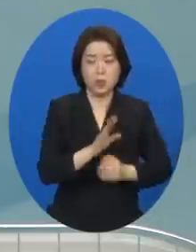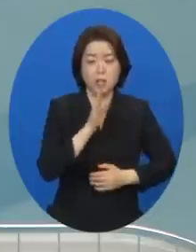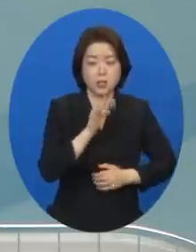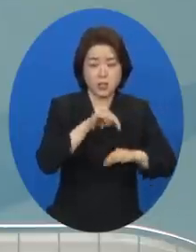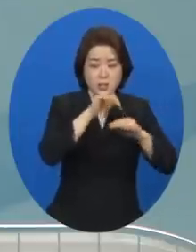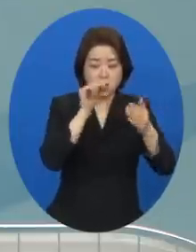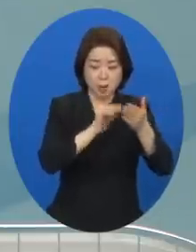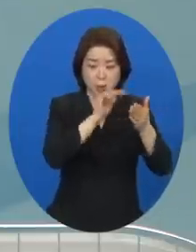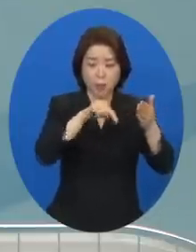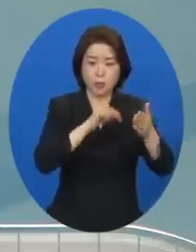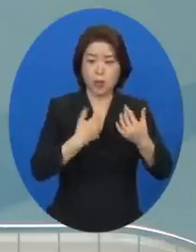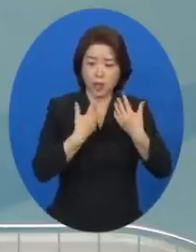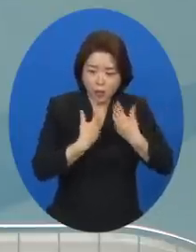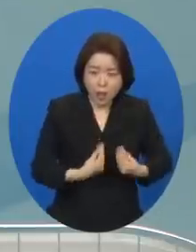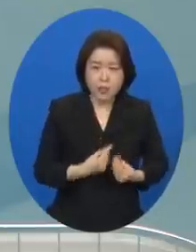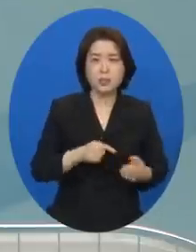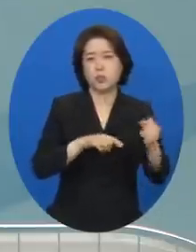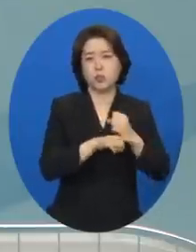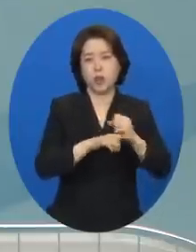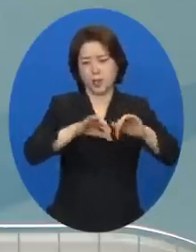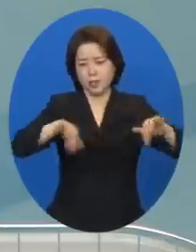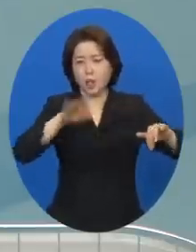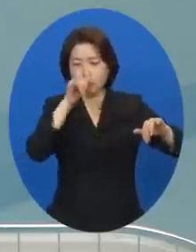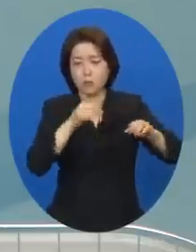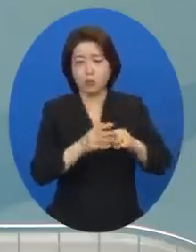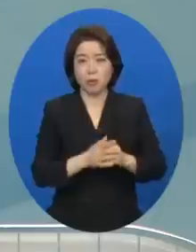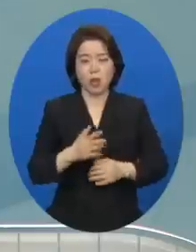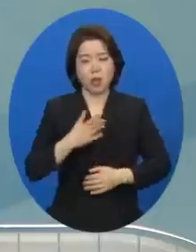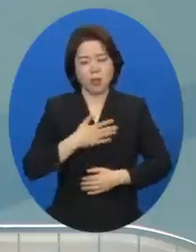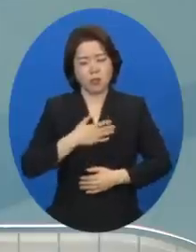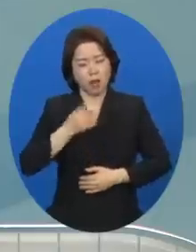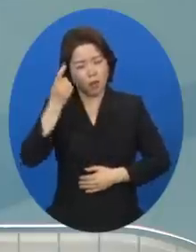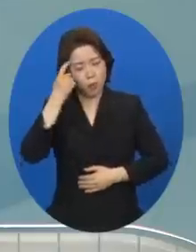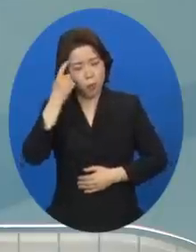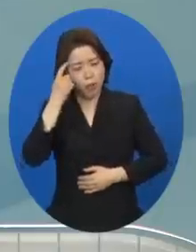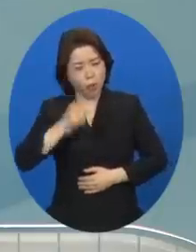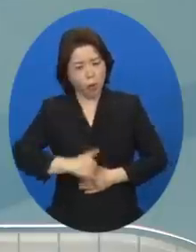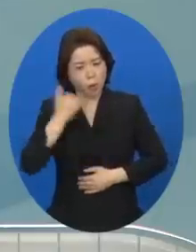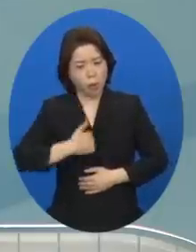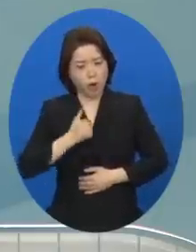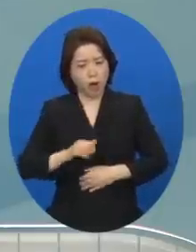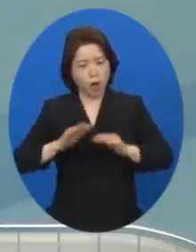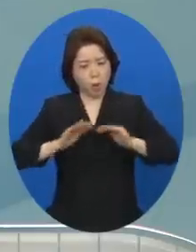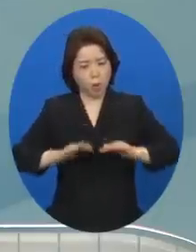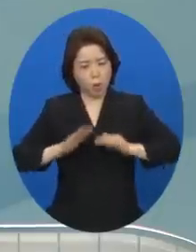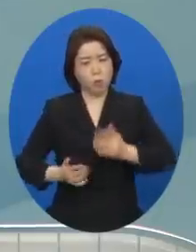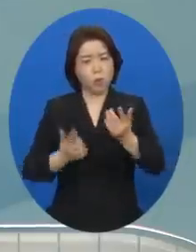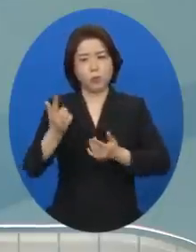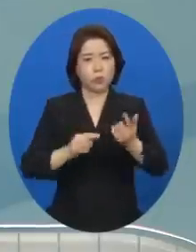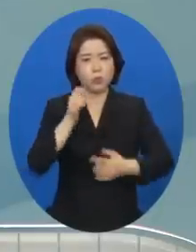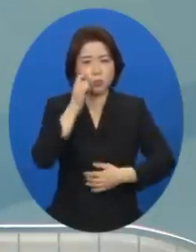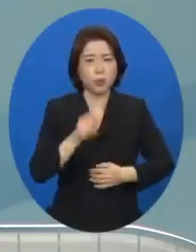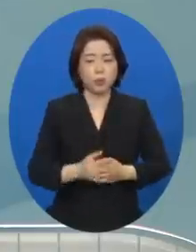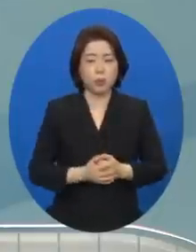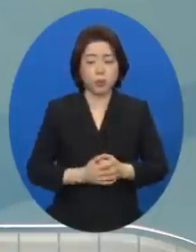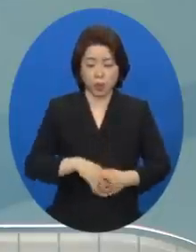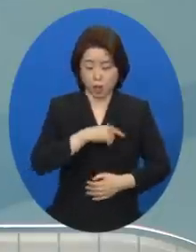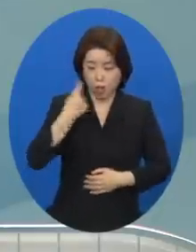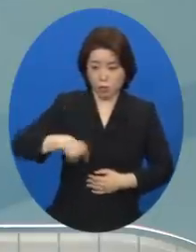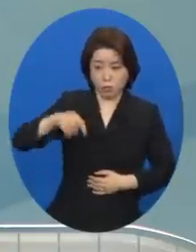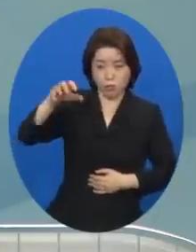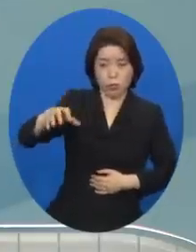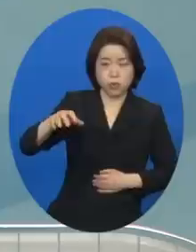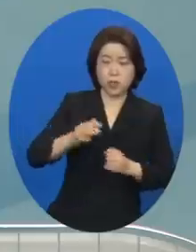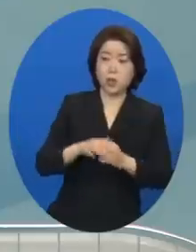낙심이 된 것은 자기는 왜 그렇게 화를 절제를 못하냐 중국에 가서 그